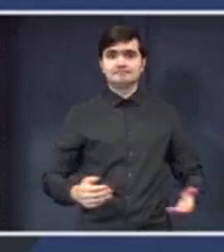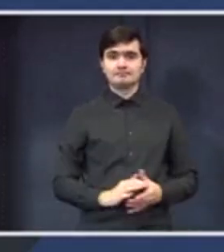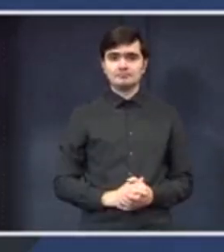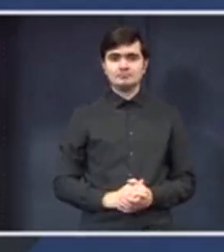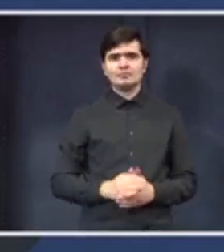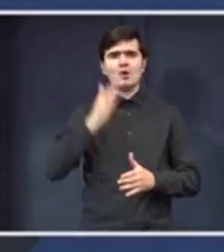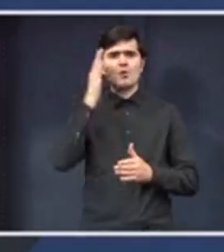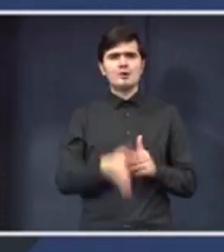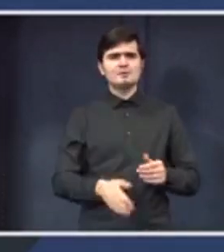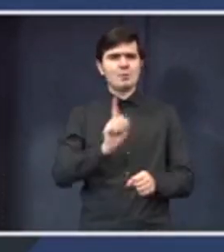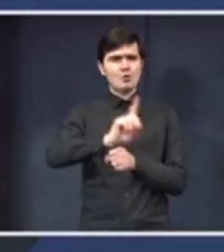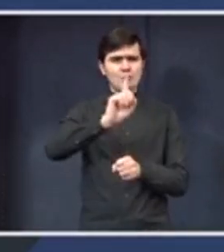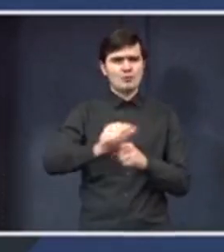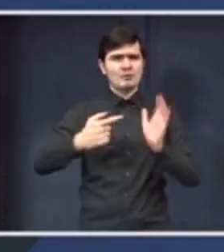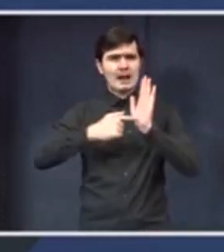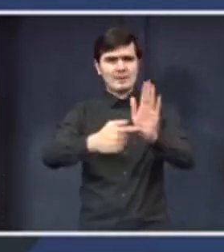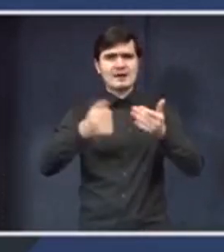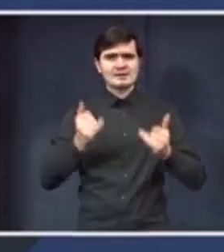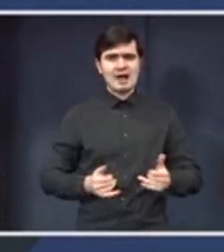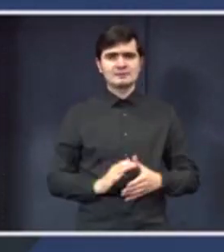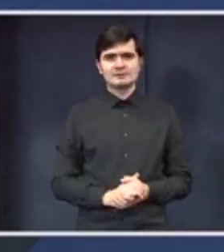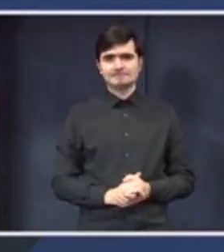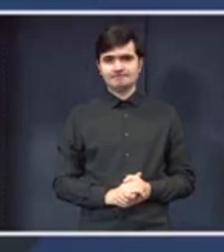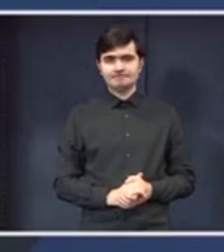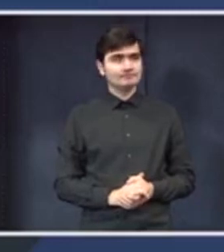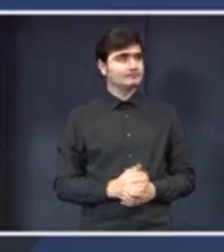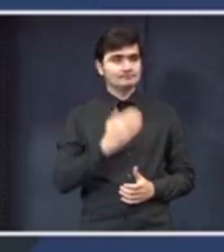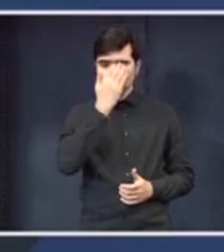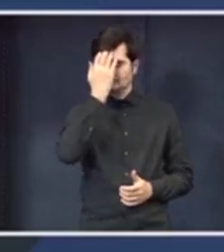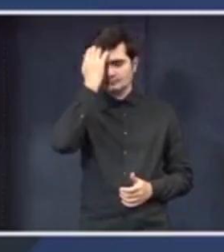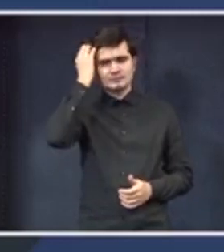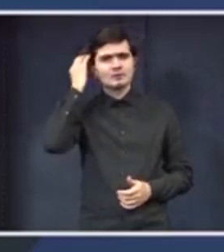Și ultimul punct pe care vreau să-l prezint astăzi este